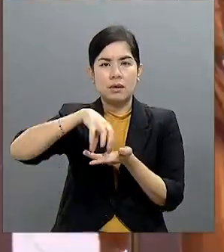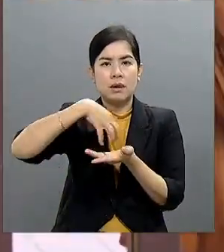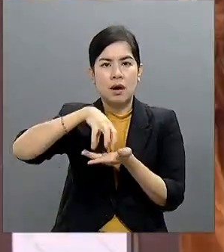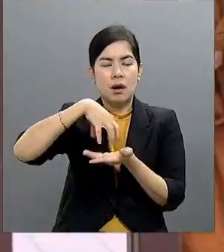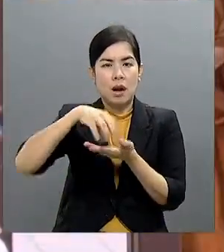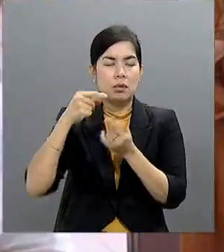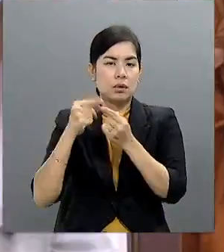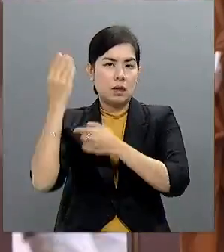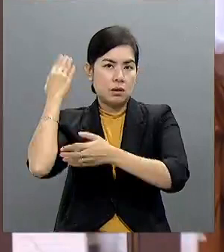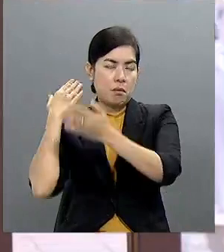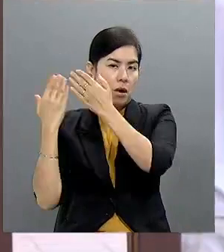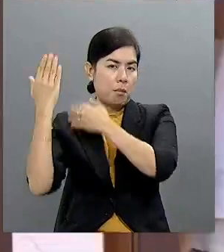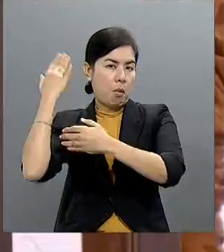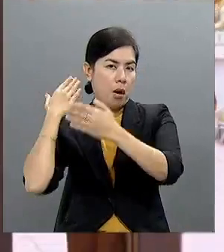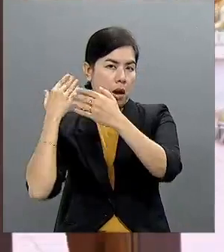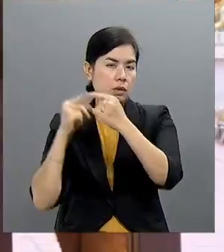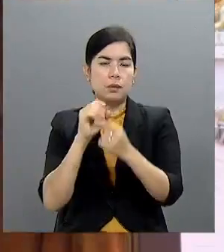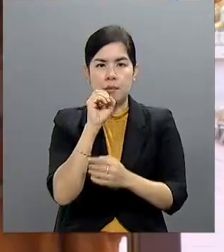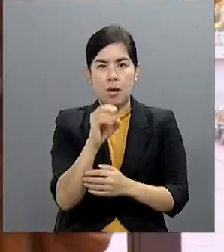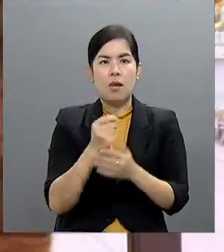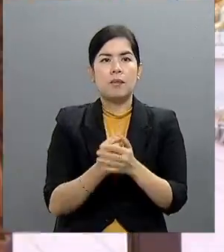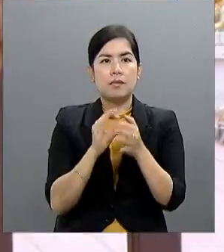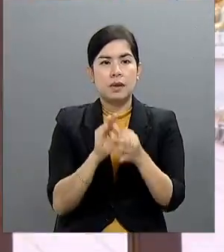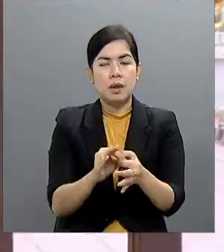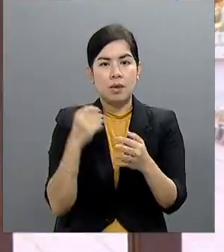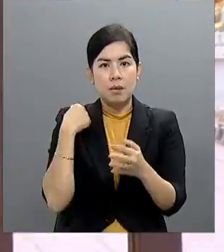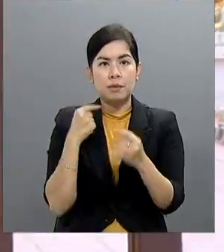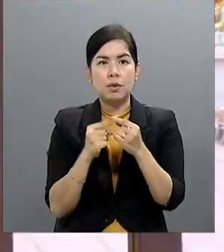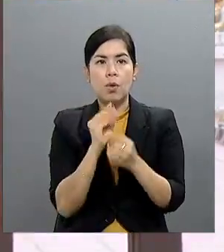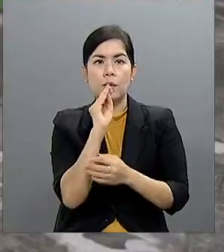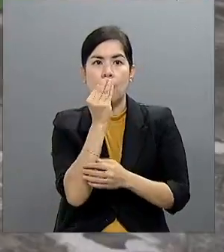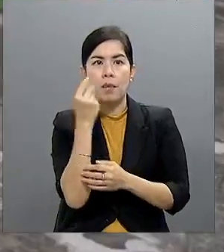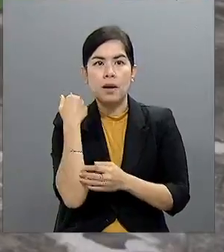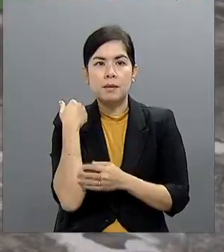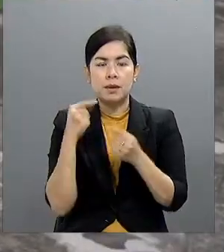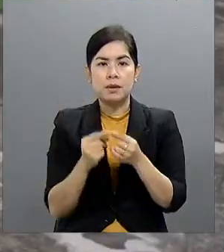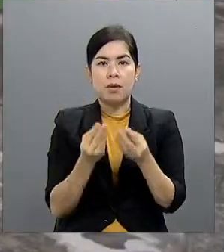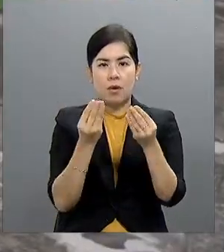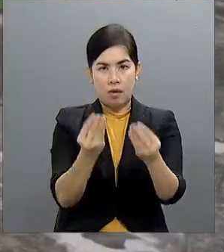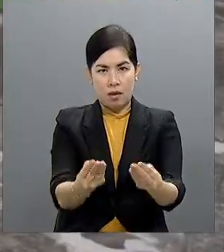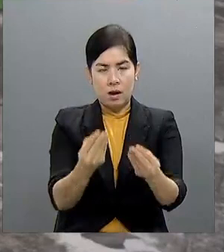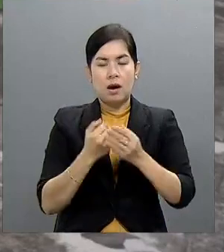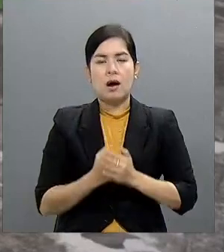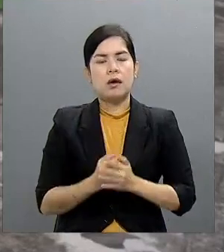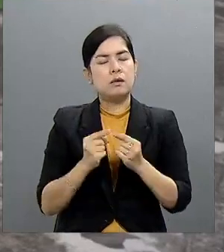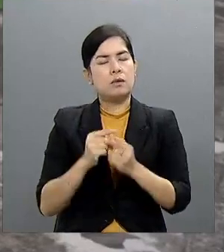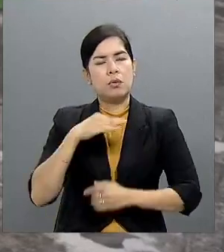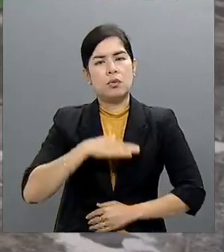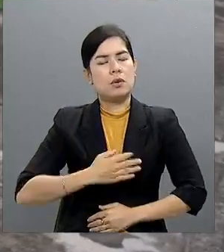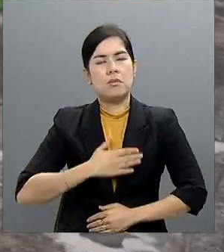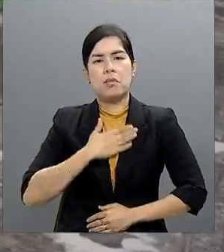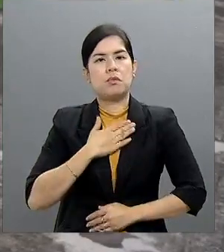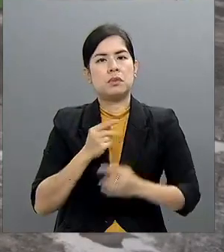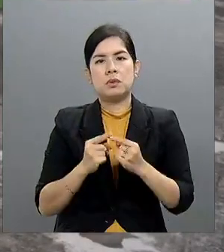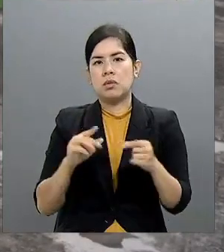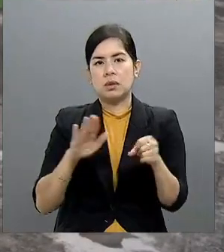ความเชื่อกันว่าการตักบาตรดอกไม้เป็นการสร้างอานิสงส์ที่สูงส่งอย่างยิ่งทำให้ชีวิตมีแต่ความ